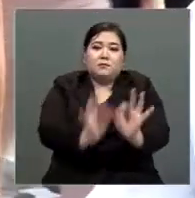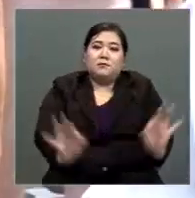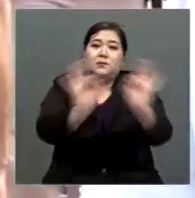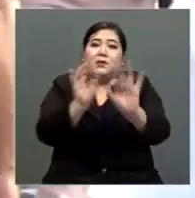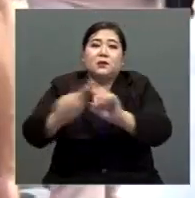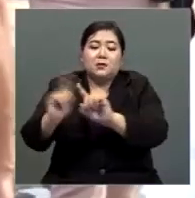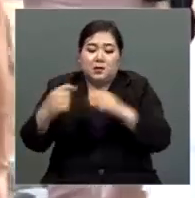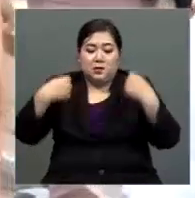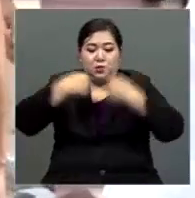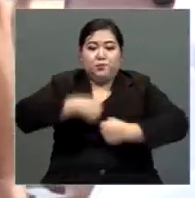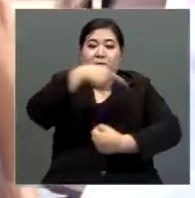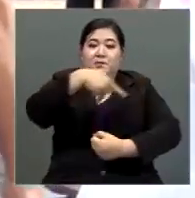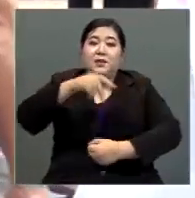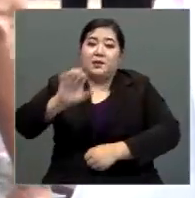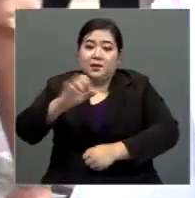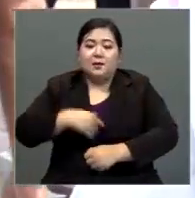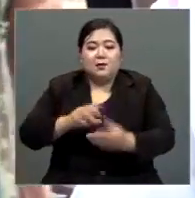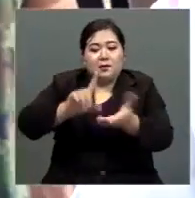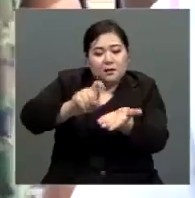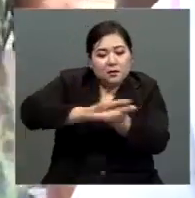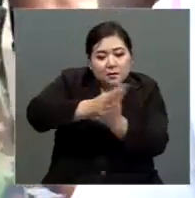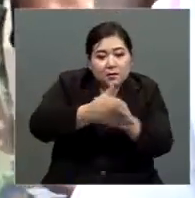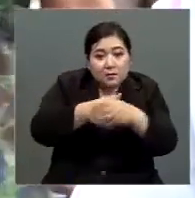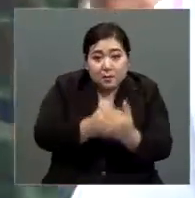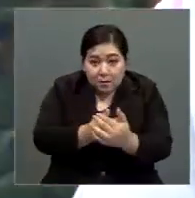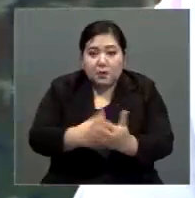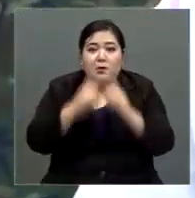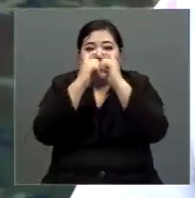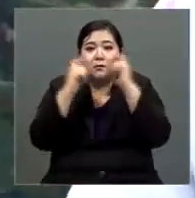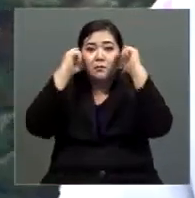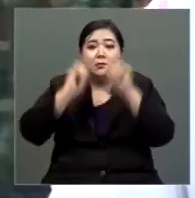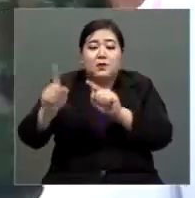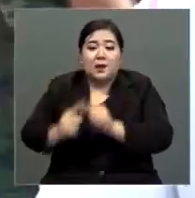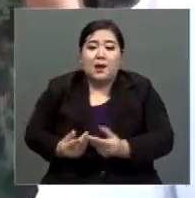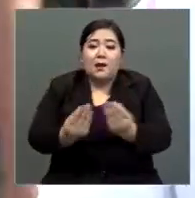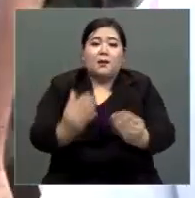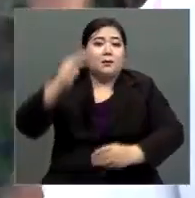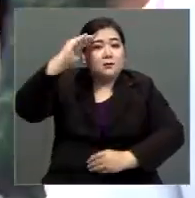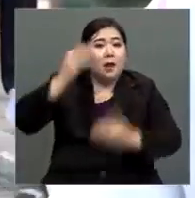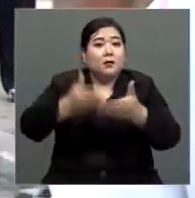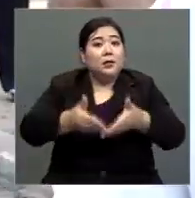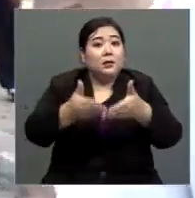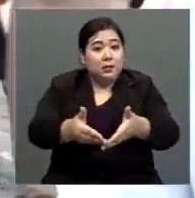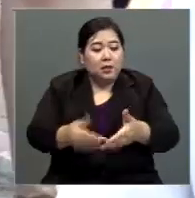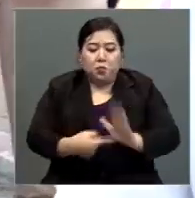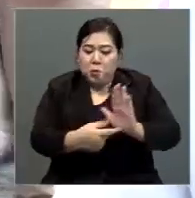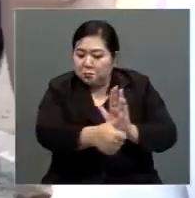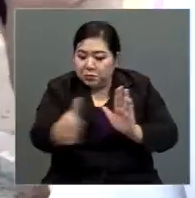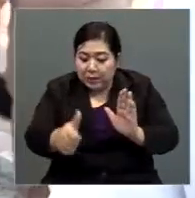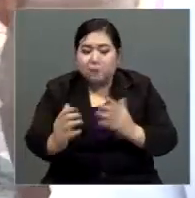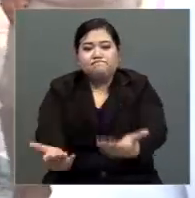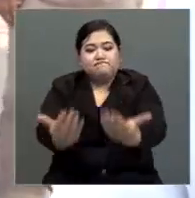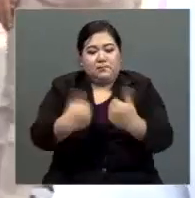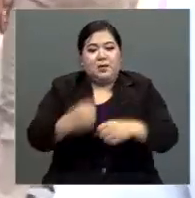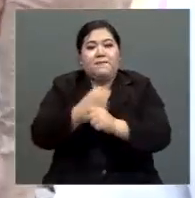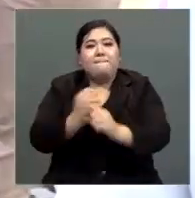ป็นชุด PPE แอลกอฮอล์หน้ากากอนามัยมอบให้กับกองทัพเรือแล้วก็จะนำแนวทางการทำงานเนี่ยปรับไปปรับใช้ในส่วนของตำรวจด้วยนะค